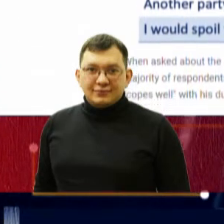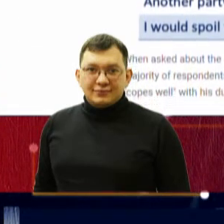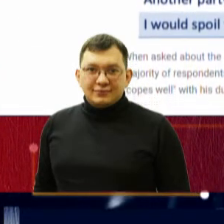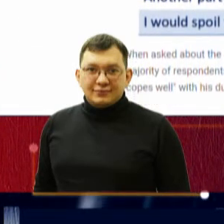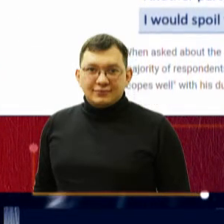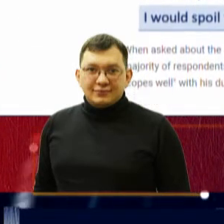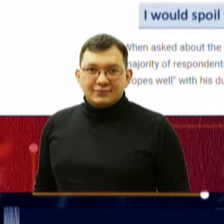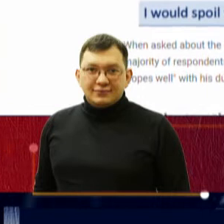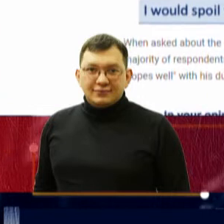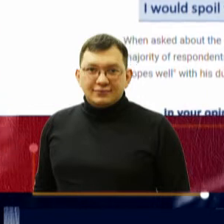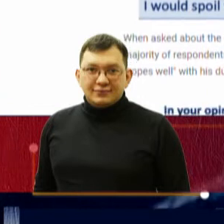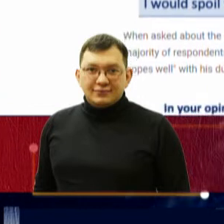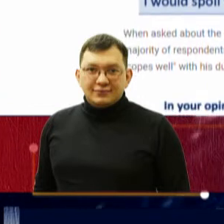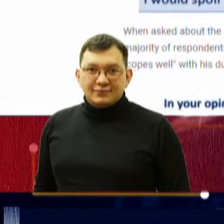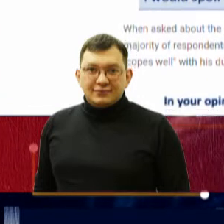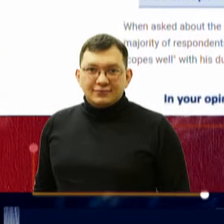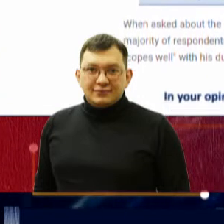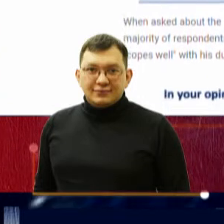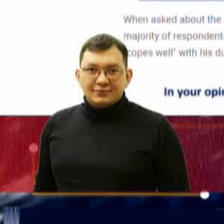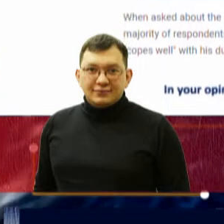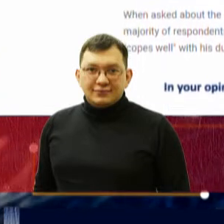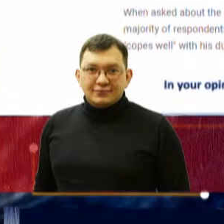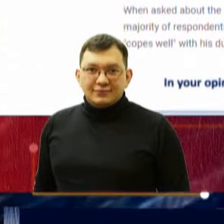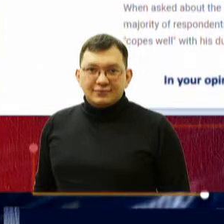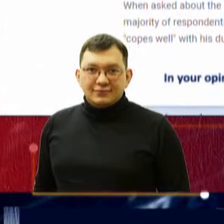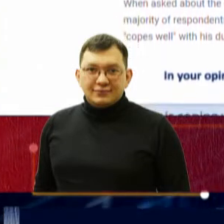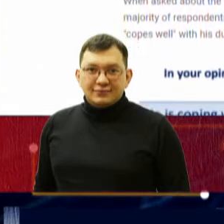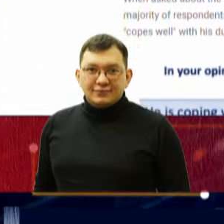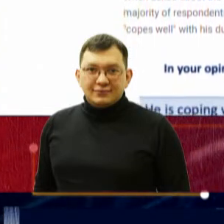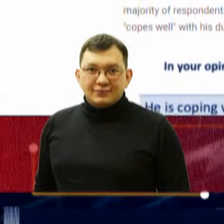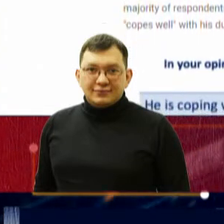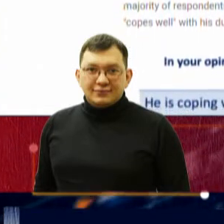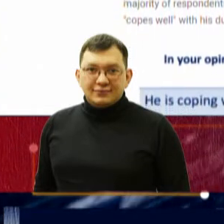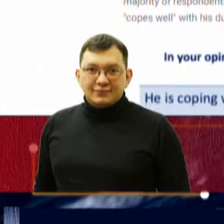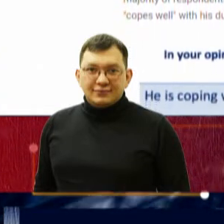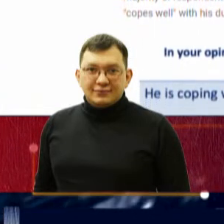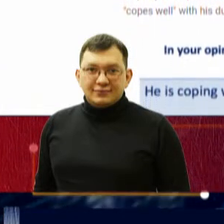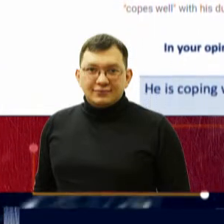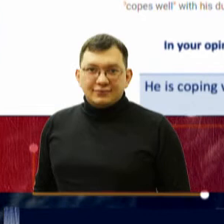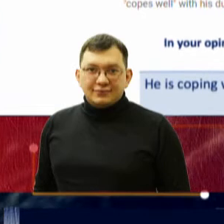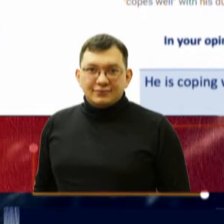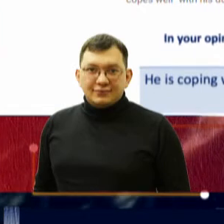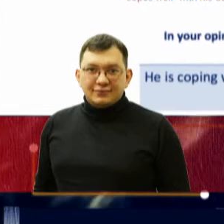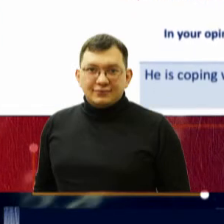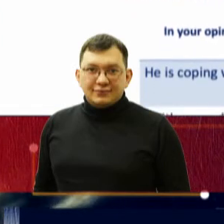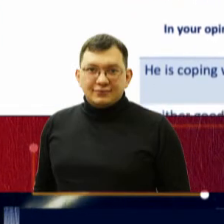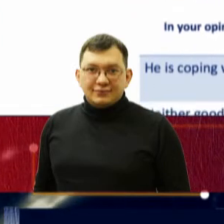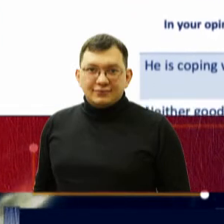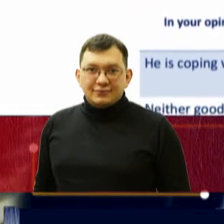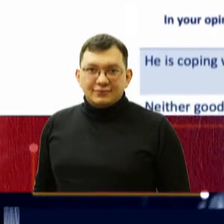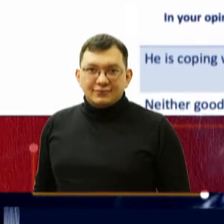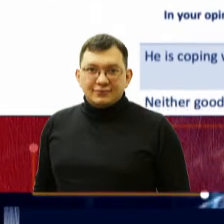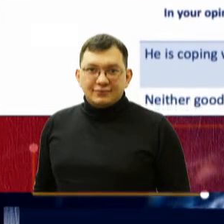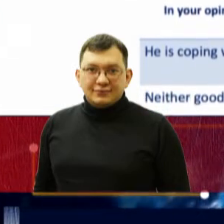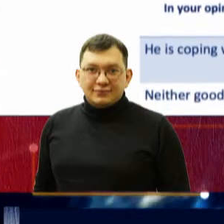був би якийсь з кандидатів, який там набрав, нехай там 20% сумарно. Він би вважався обраним, і